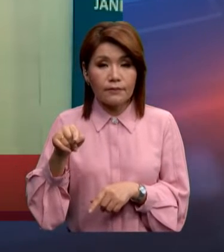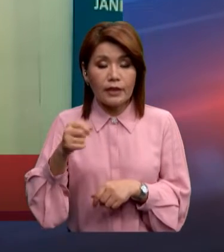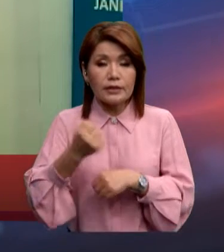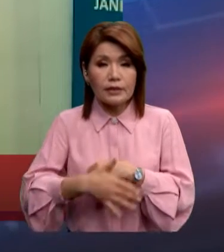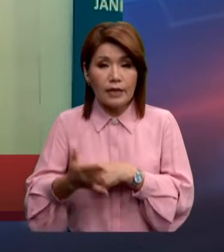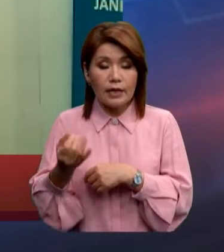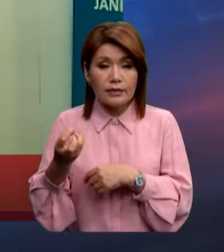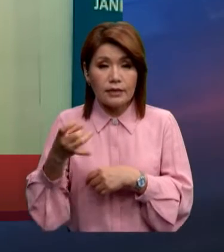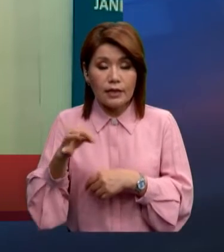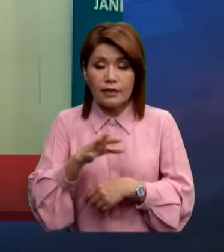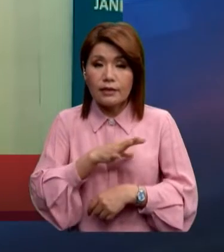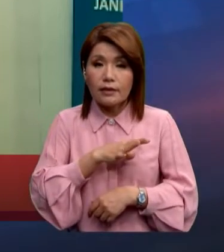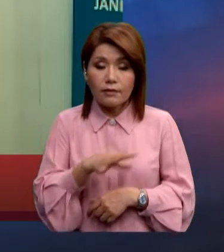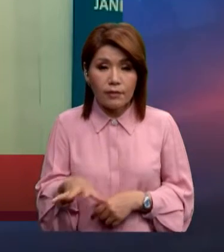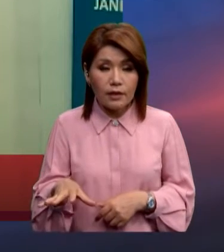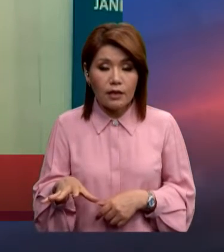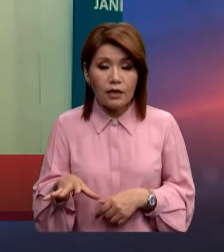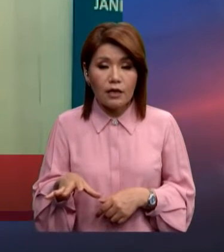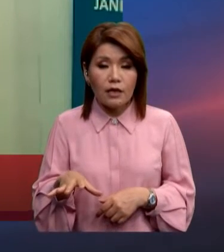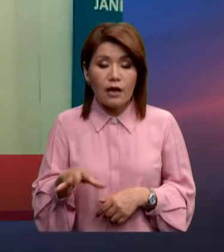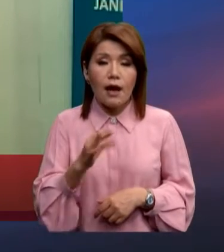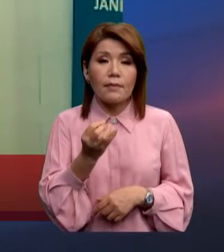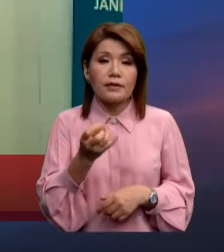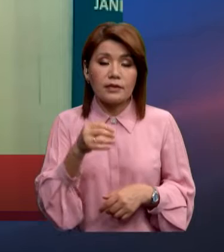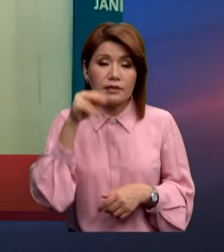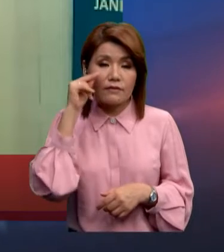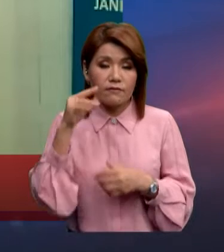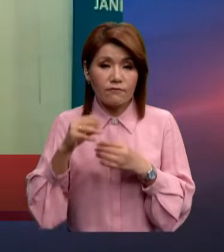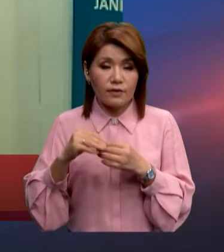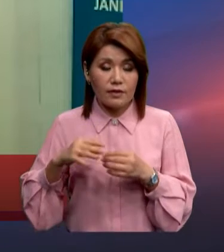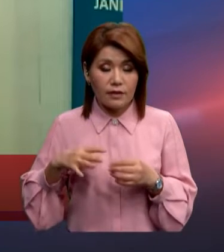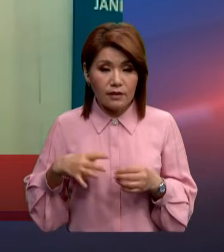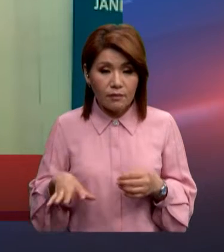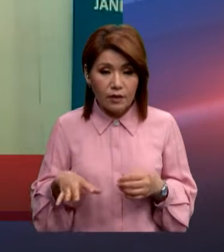Центральной Азии не были, так скажем, в оппозиции к Китаю.